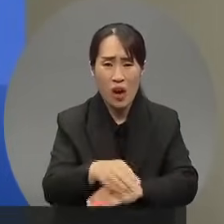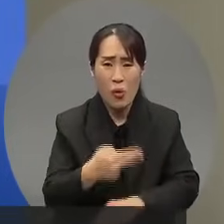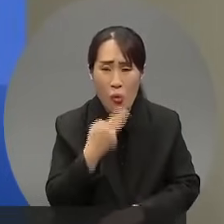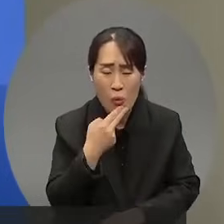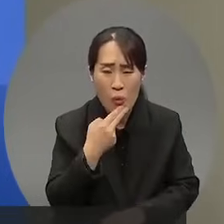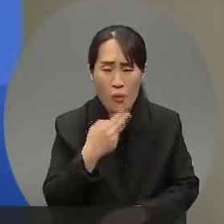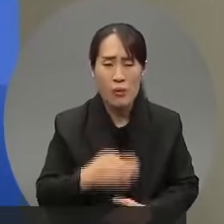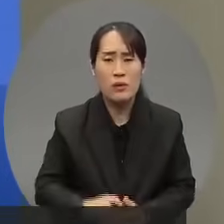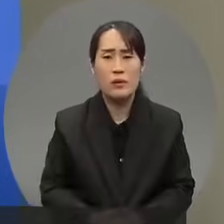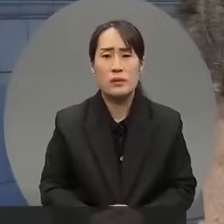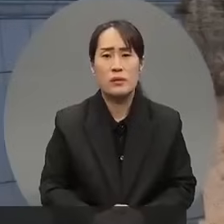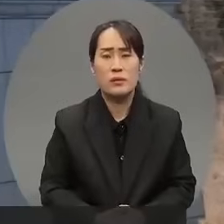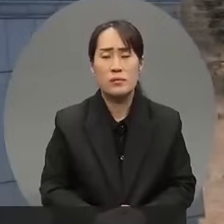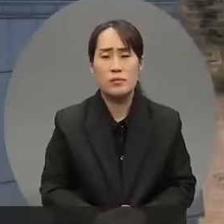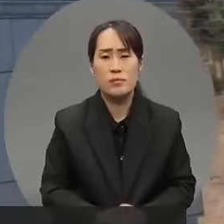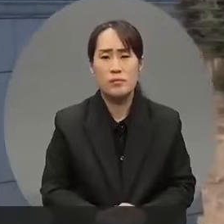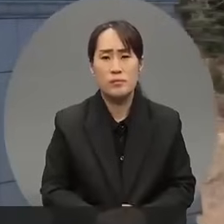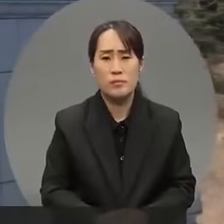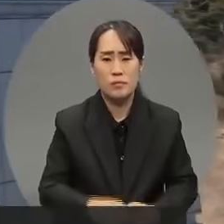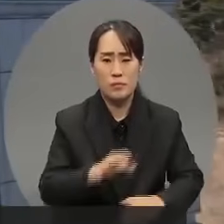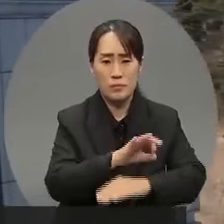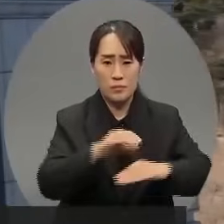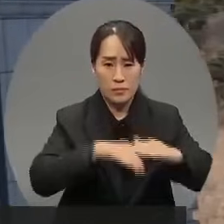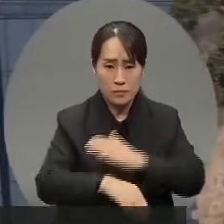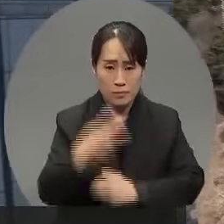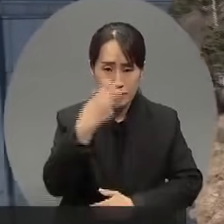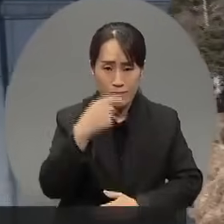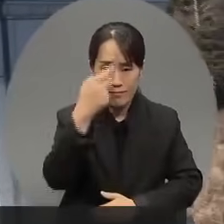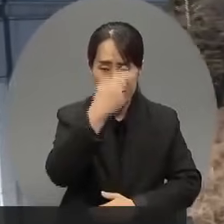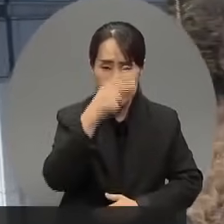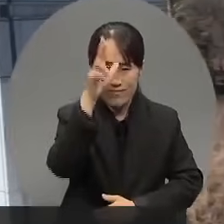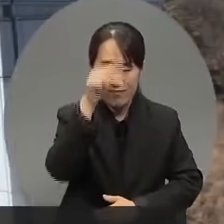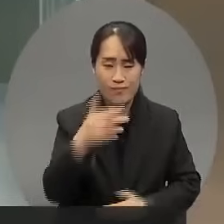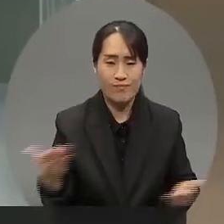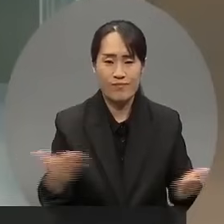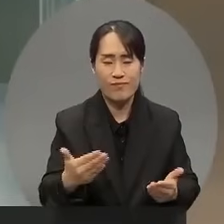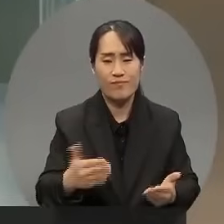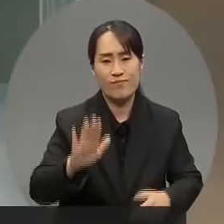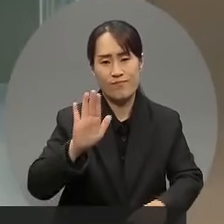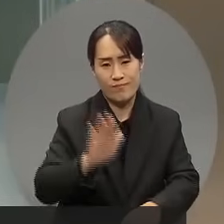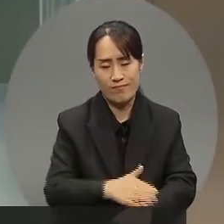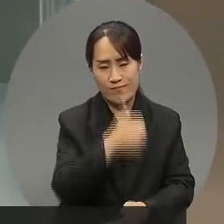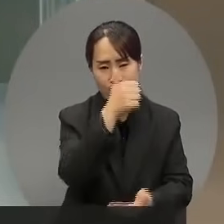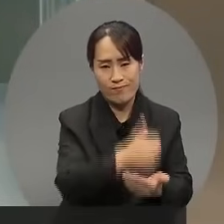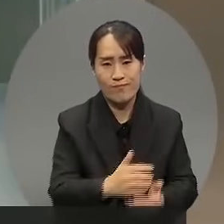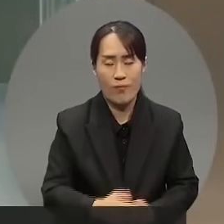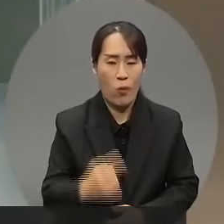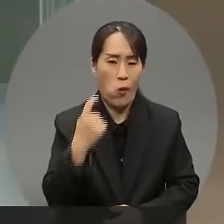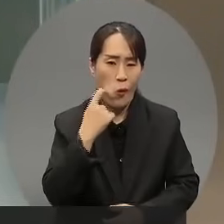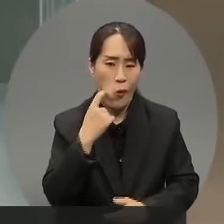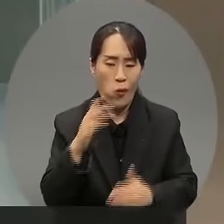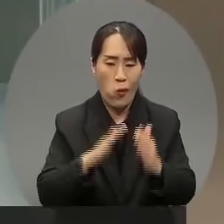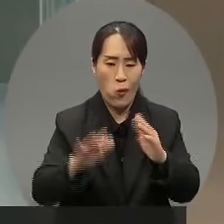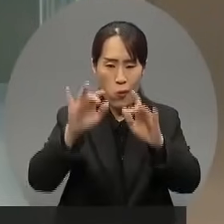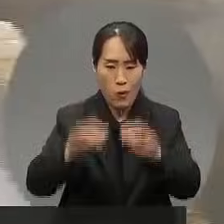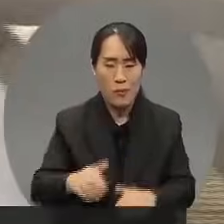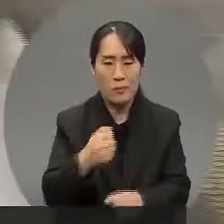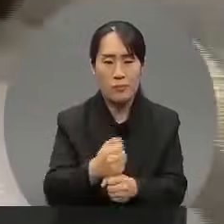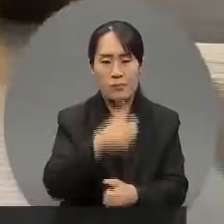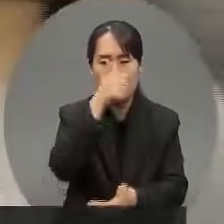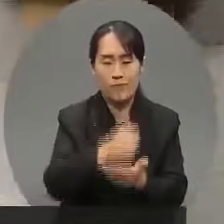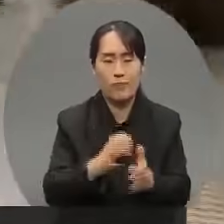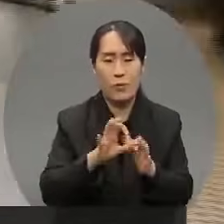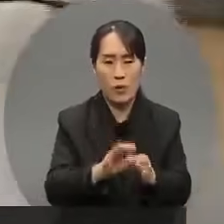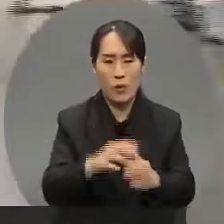땅치 않고 오송 참사를 수사한 검찰은 업무상 과실 사상과 허위 공문서 작성 등의 혐의로